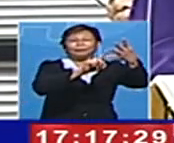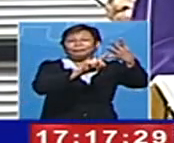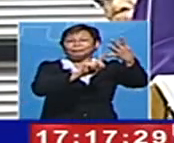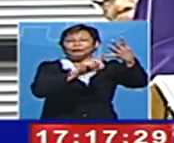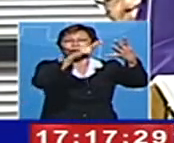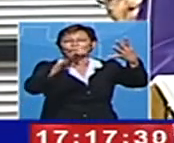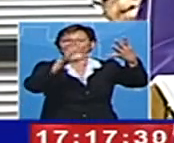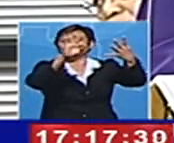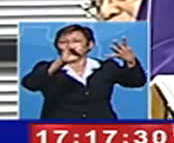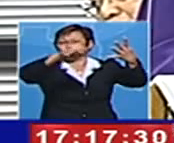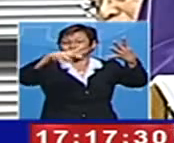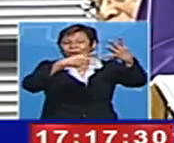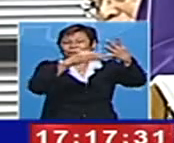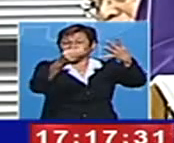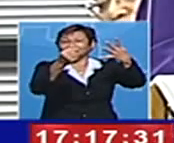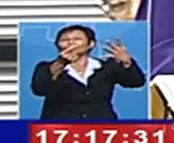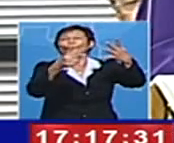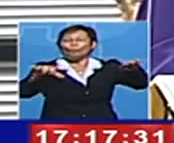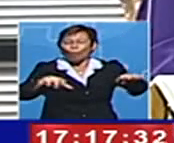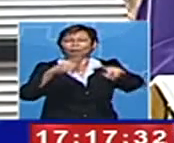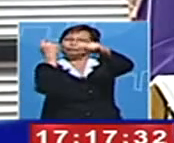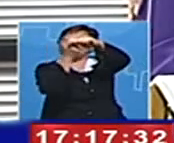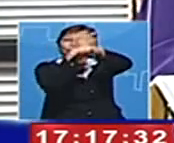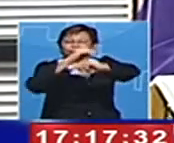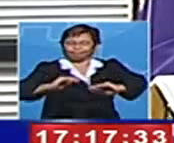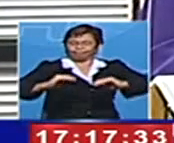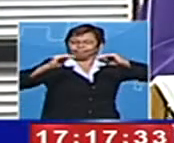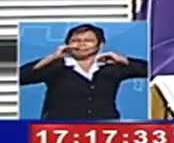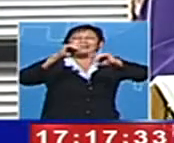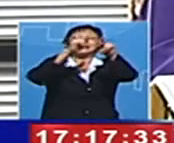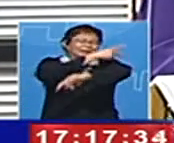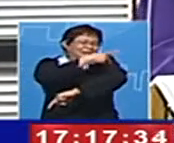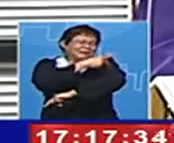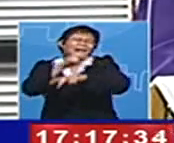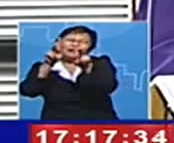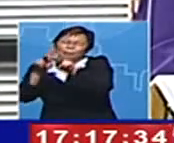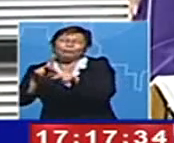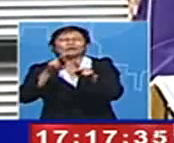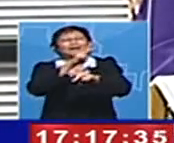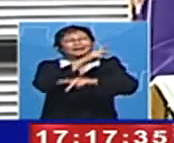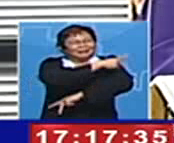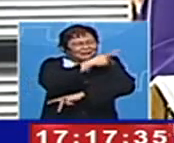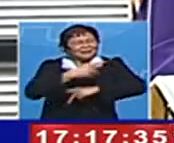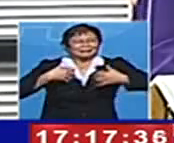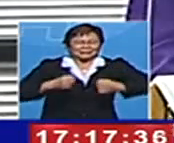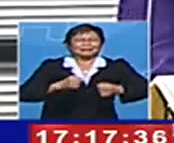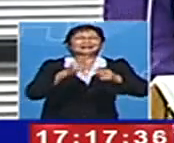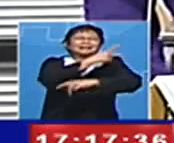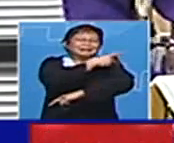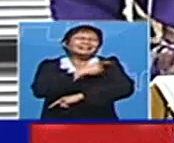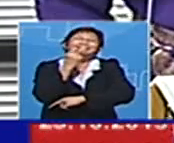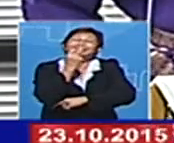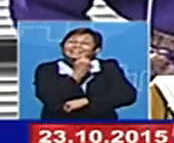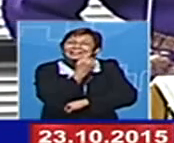ke6 juta bagi Membina dan menaik taraf klinik Desa klinik kesihatan klinik pergigian serta